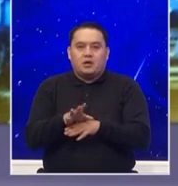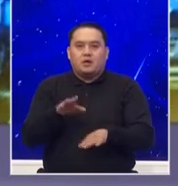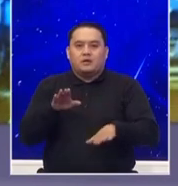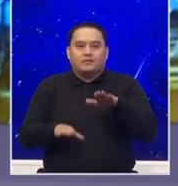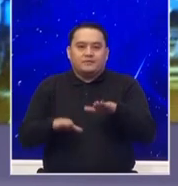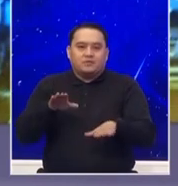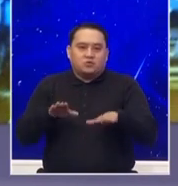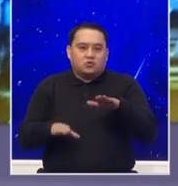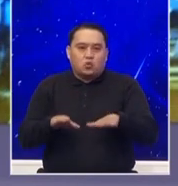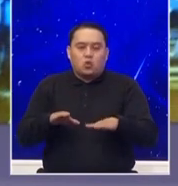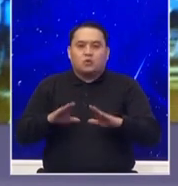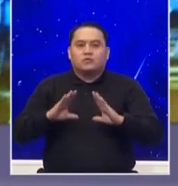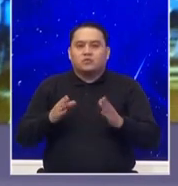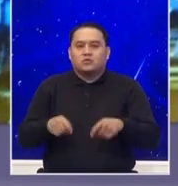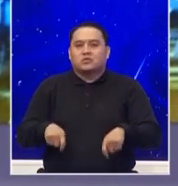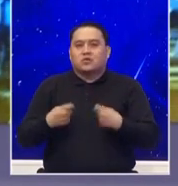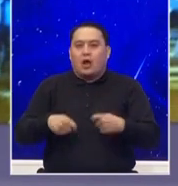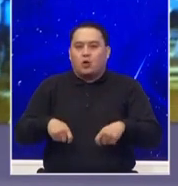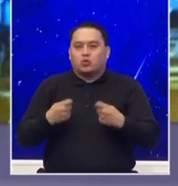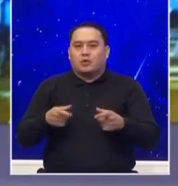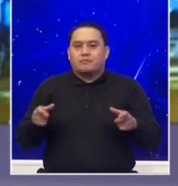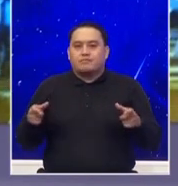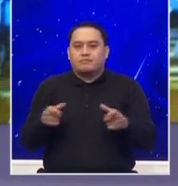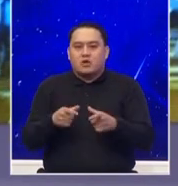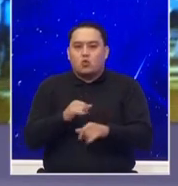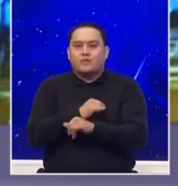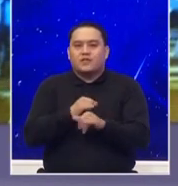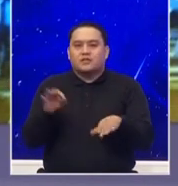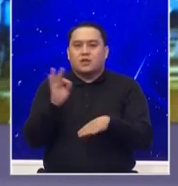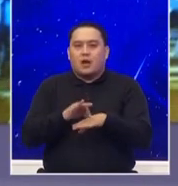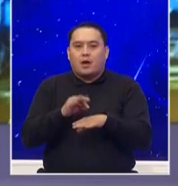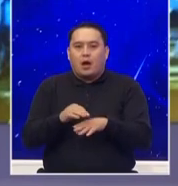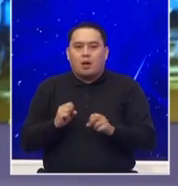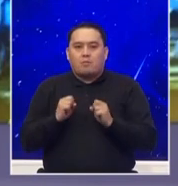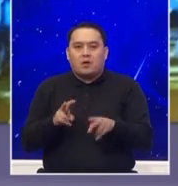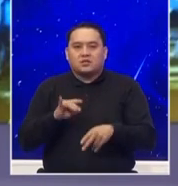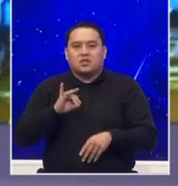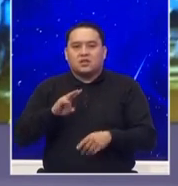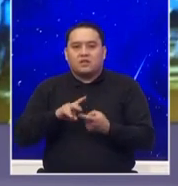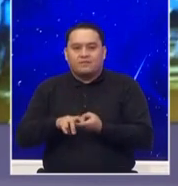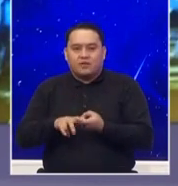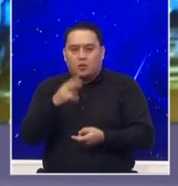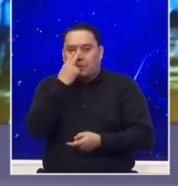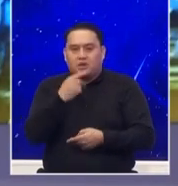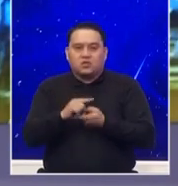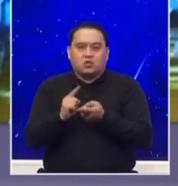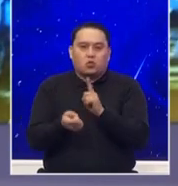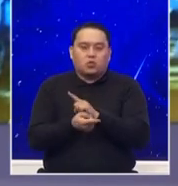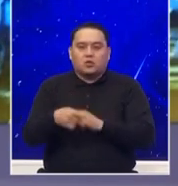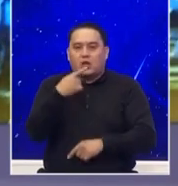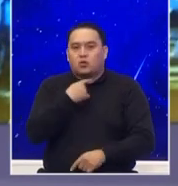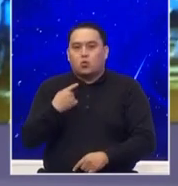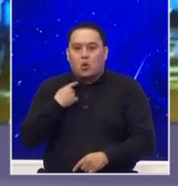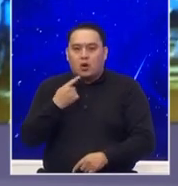Нестабильная эпидситуация, частые нарушения карантинных мер и рост числа заражений опасной инфекцией стали причиной перехода Талдыкургана